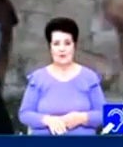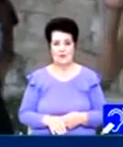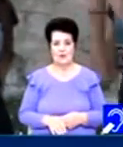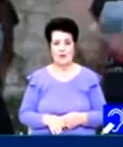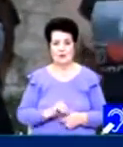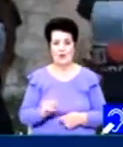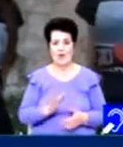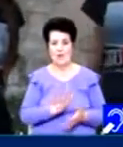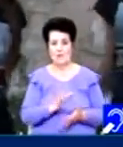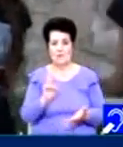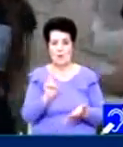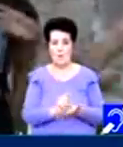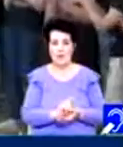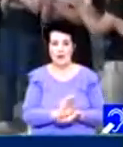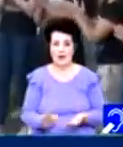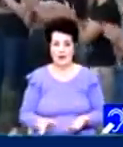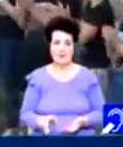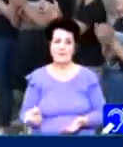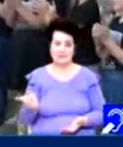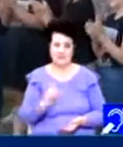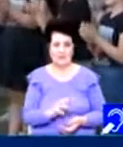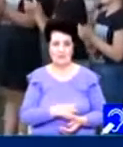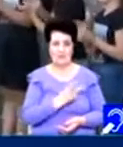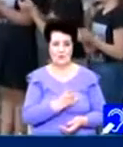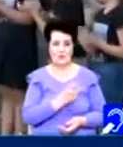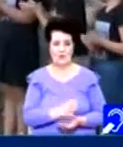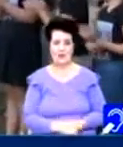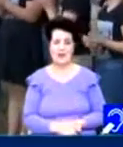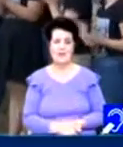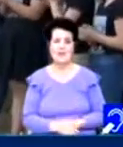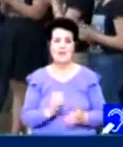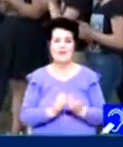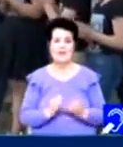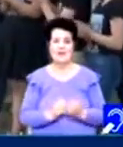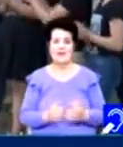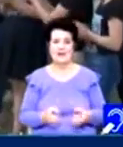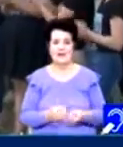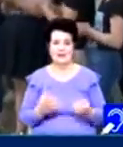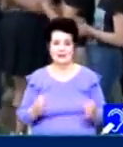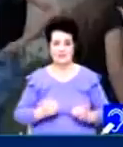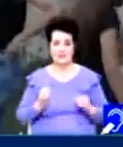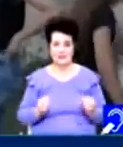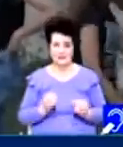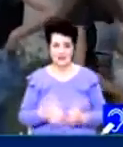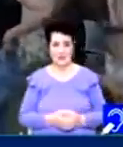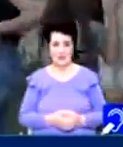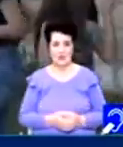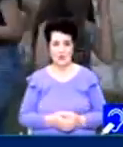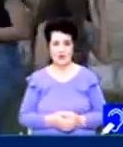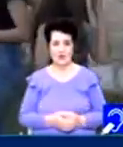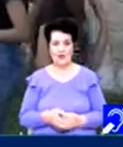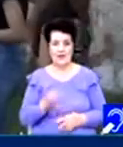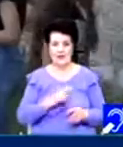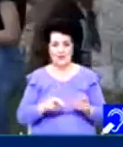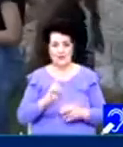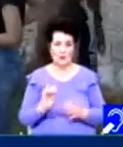nu avem obligații de a veni, venim cu pasiune și cu dorire. În fiecare zi mă stărui să caut